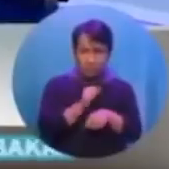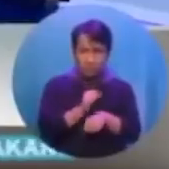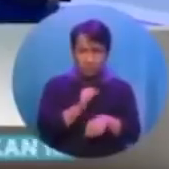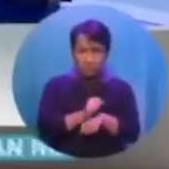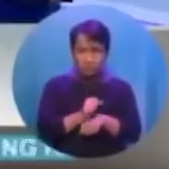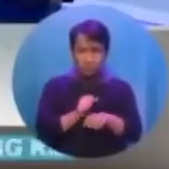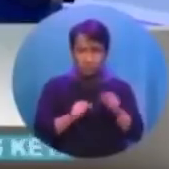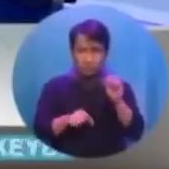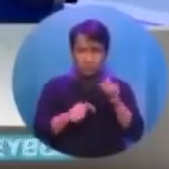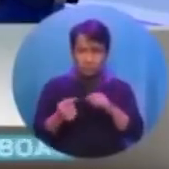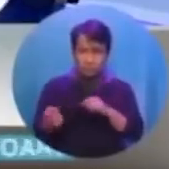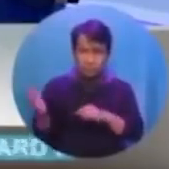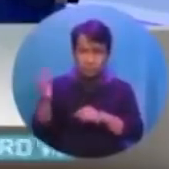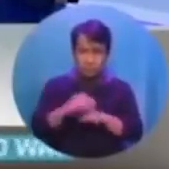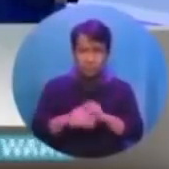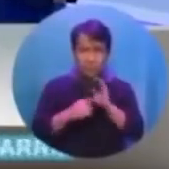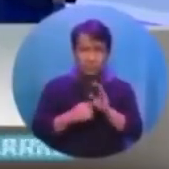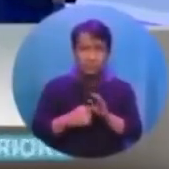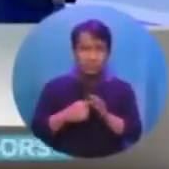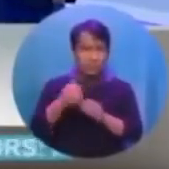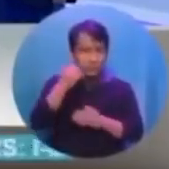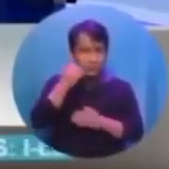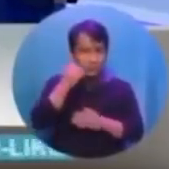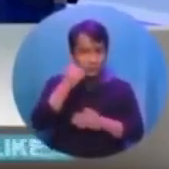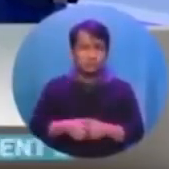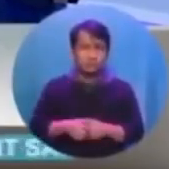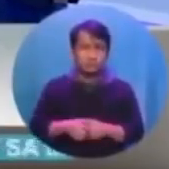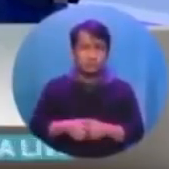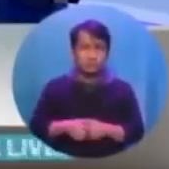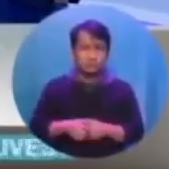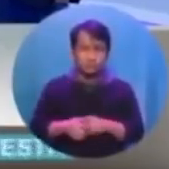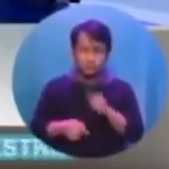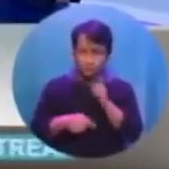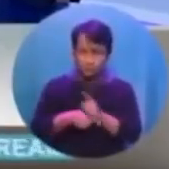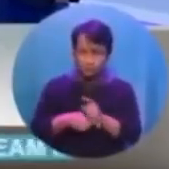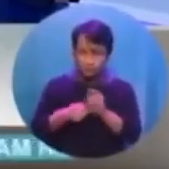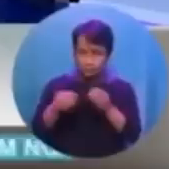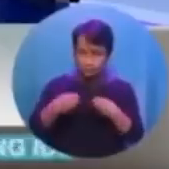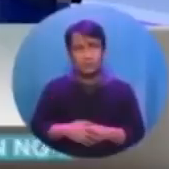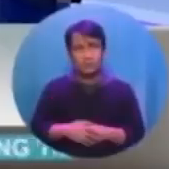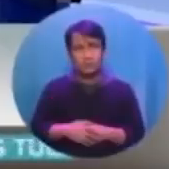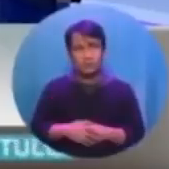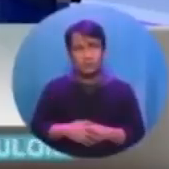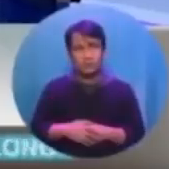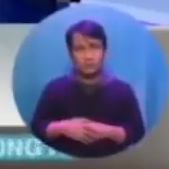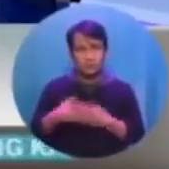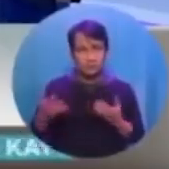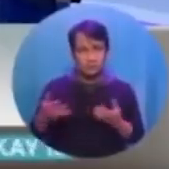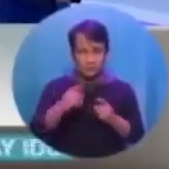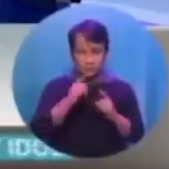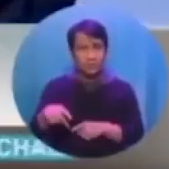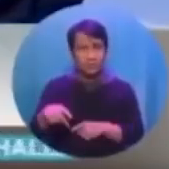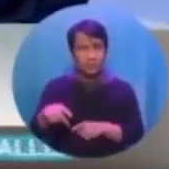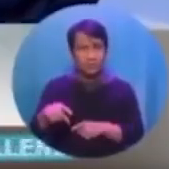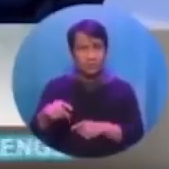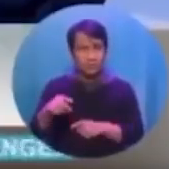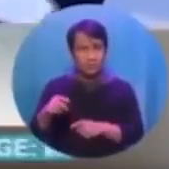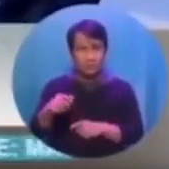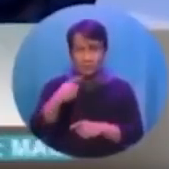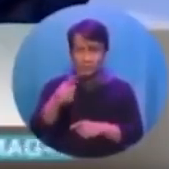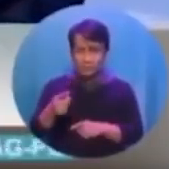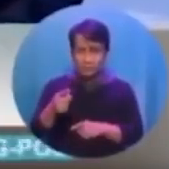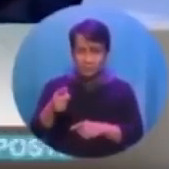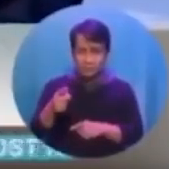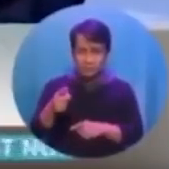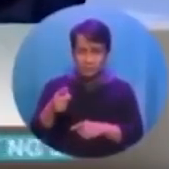daw, oras-oras halos may tumatawag daw po kay Harjan. Ito ba nakarating sa inyo impormasyon? Wala pa ng impormasyon na ganyan, sir. Nakausap niyo